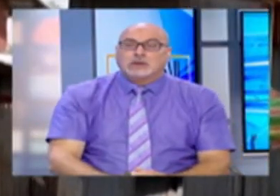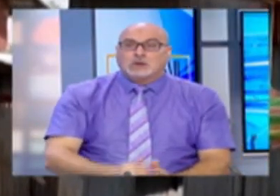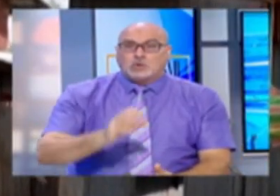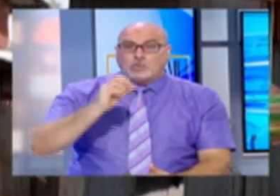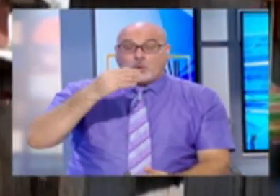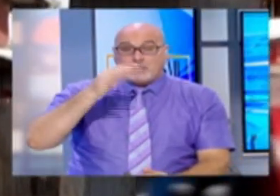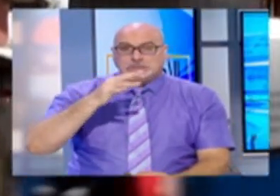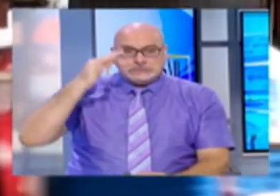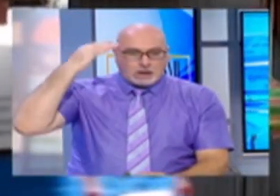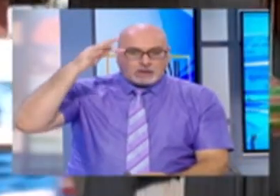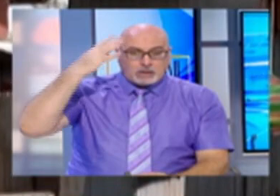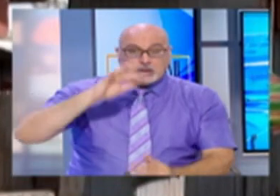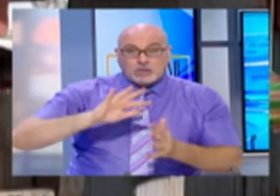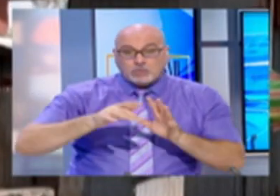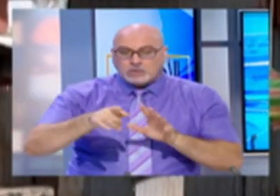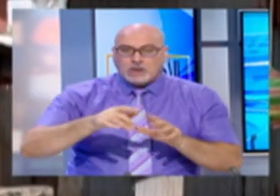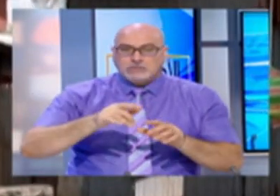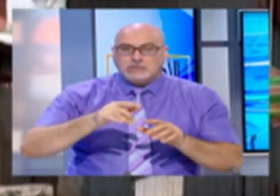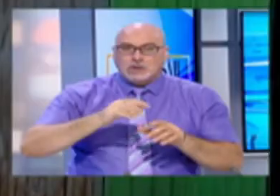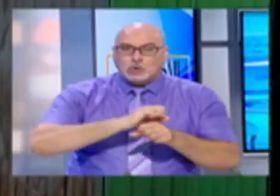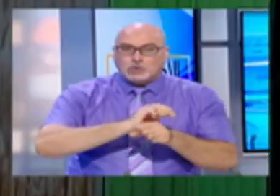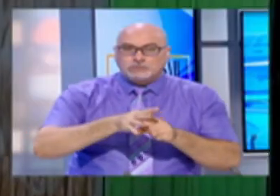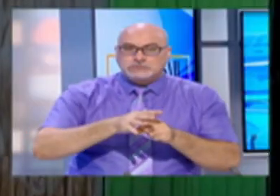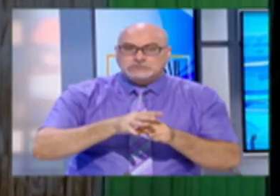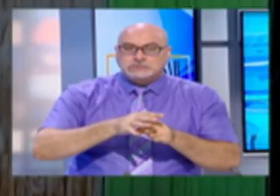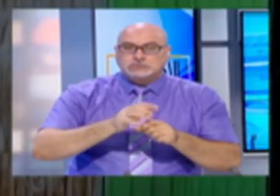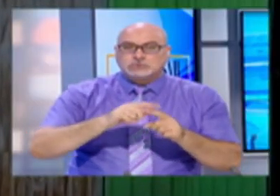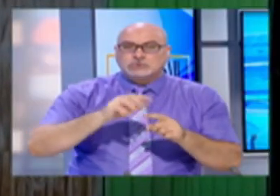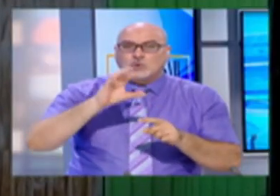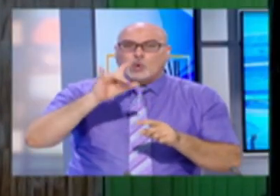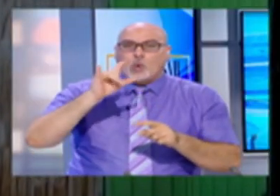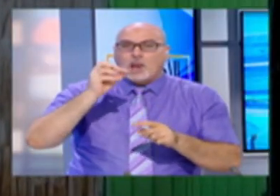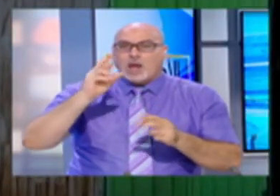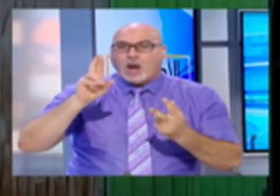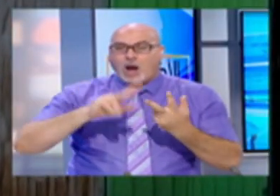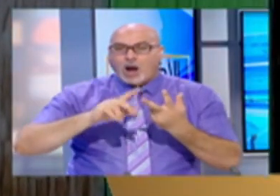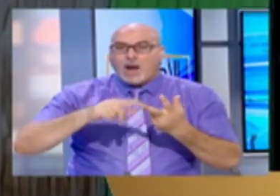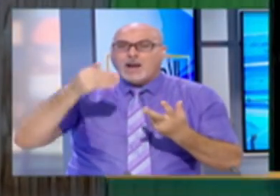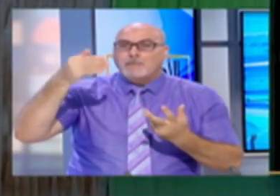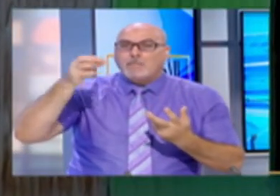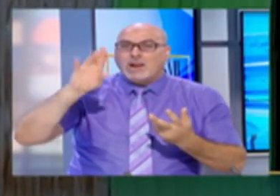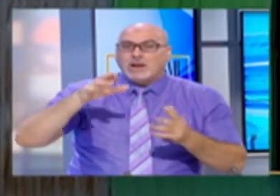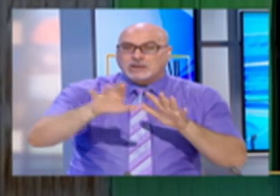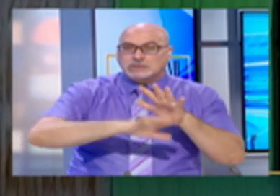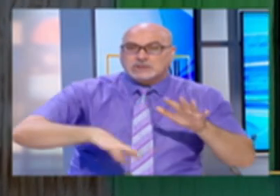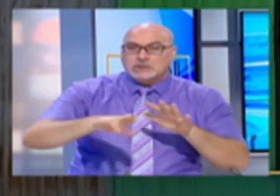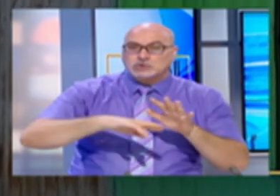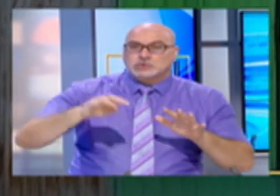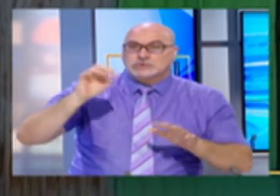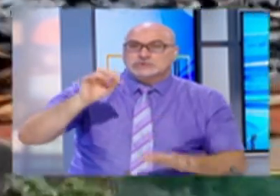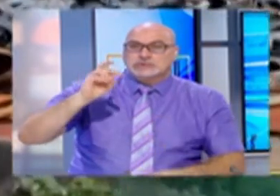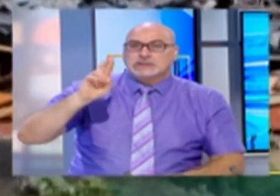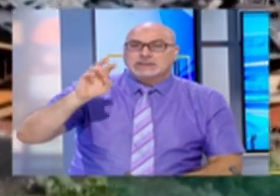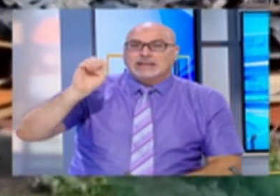قلقة بشأن احتمال تفشي وباء الكوليرا والحصبة والملاريا في منطقة تيغراي،